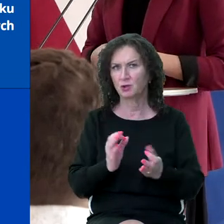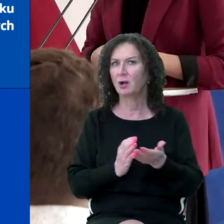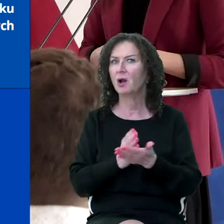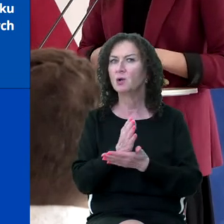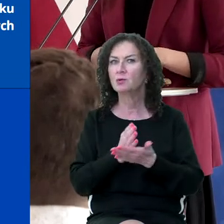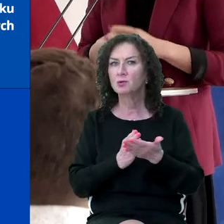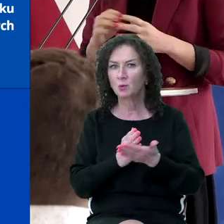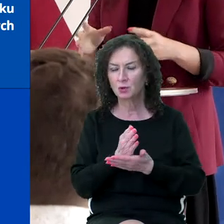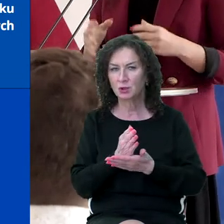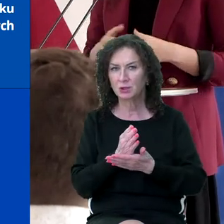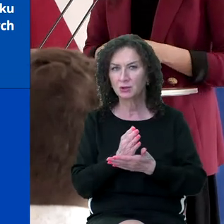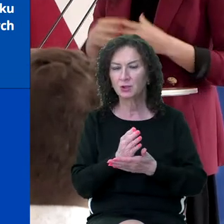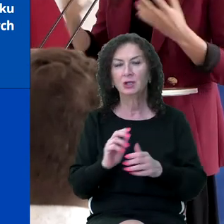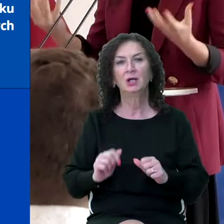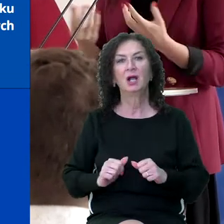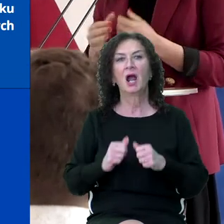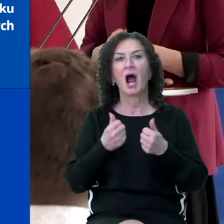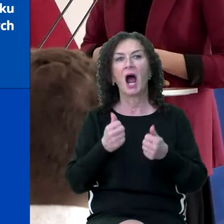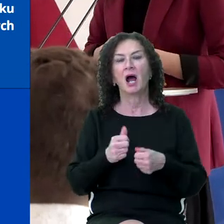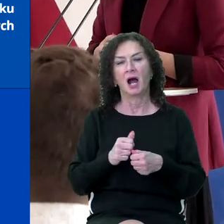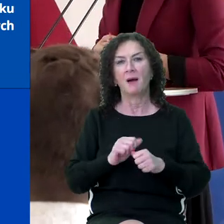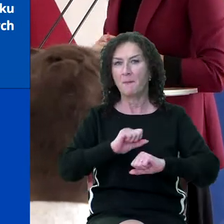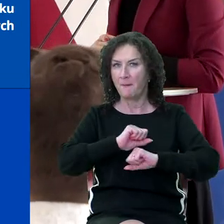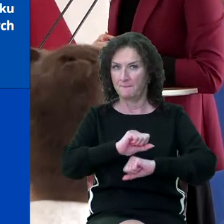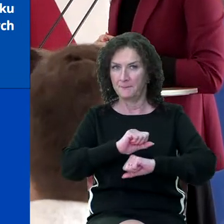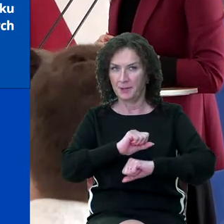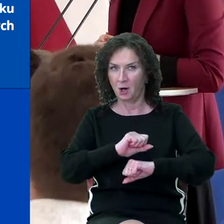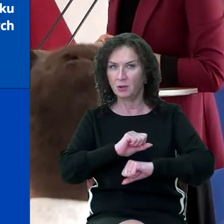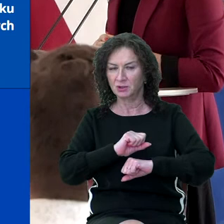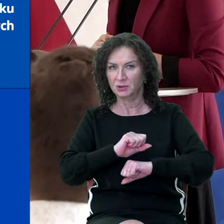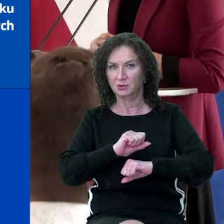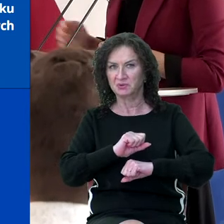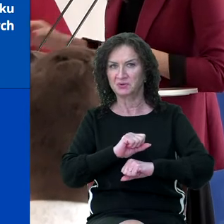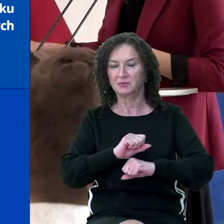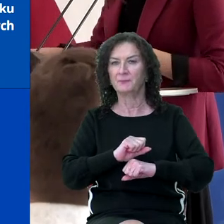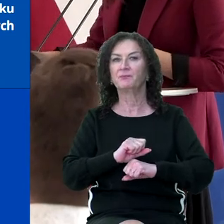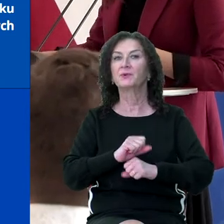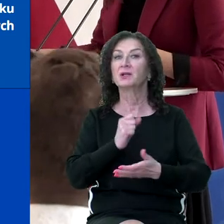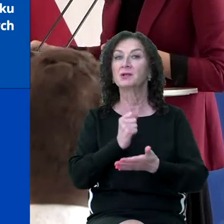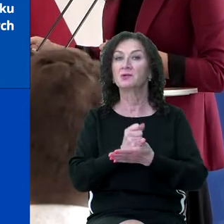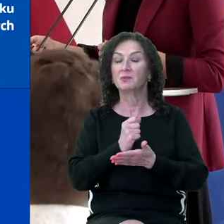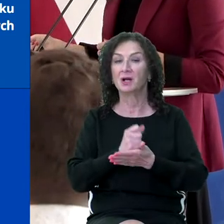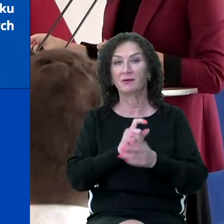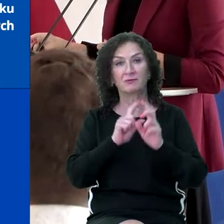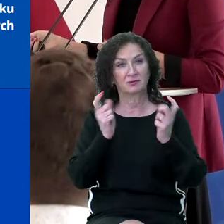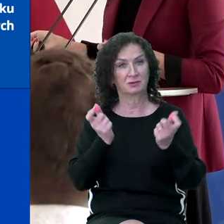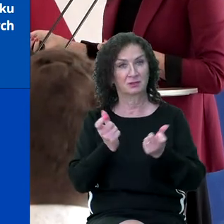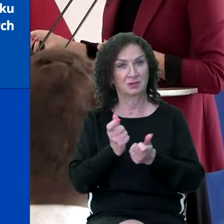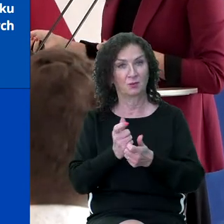taki, żeby bronił ich interesu naszego całego kraju.